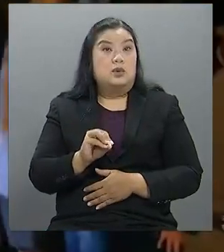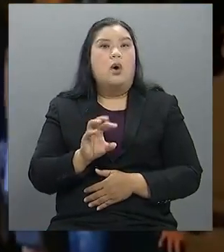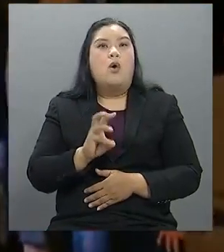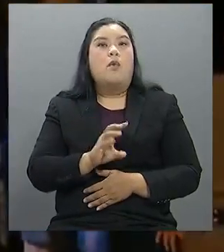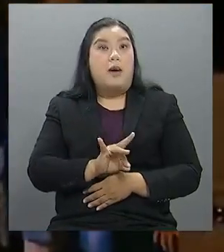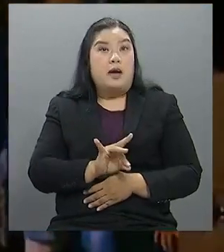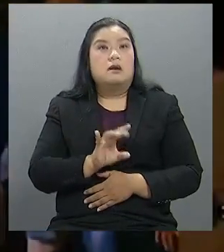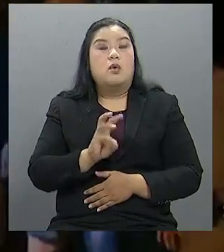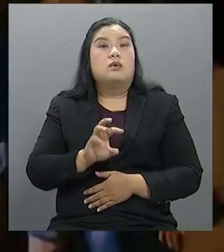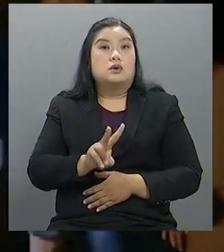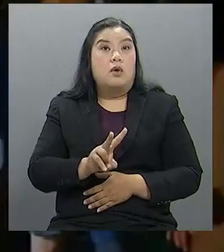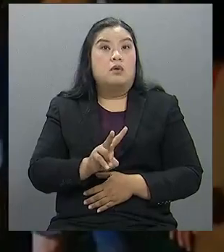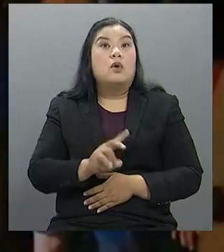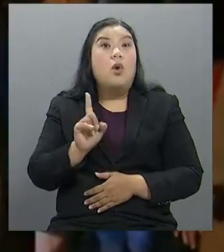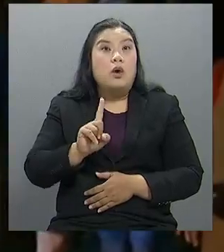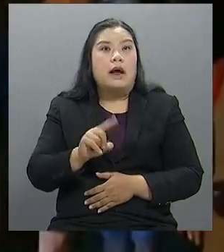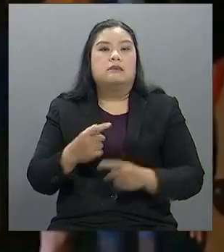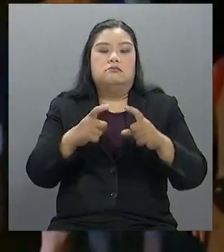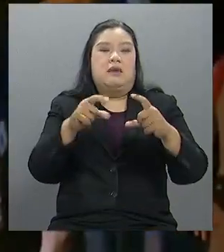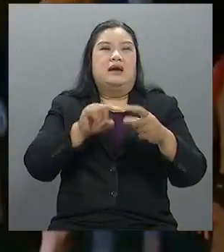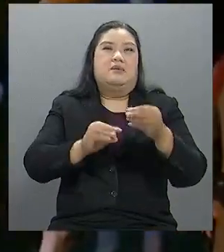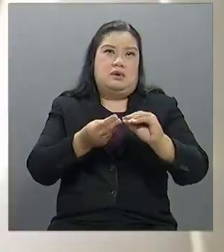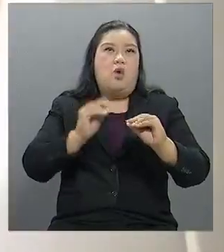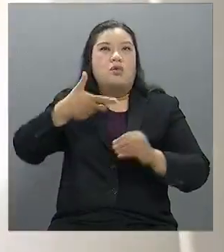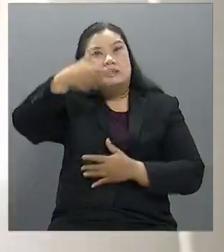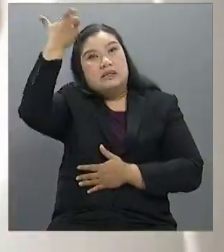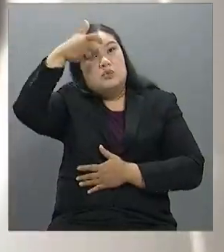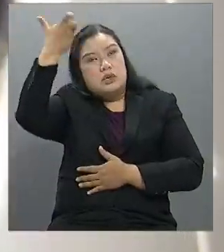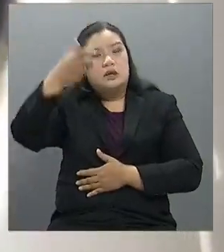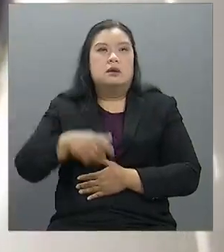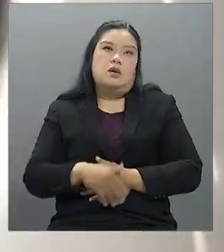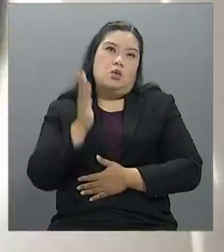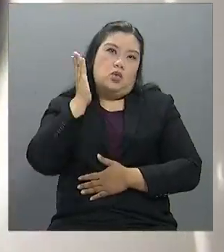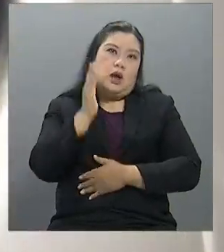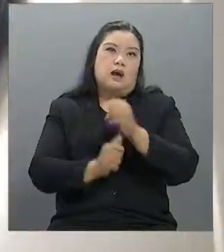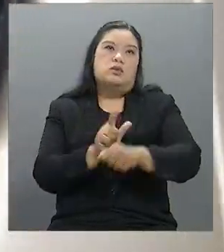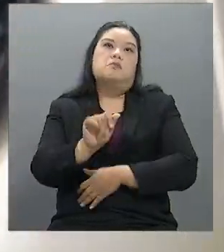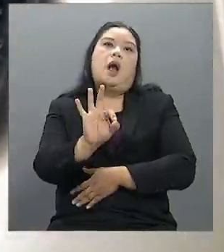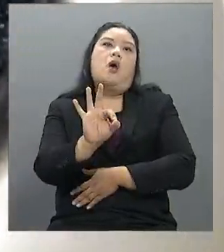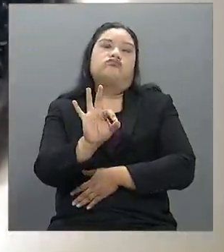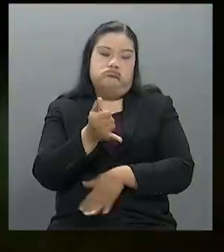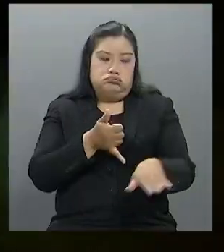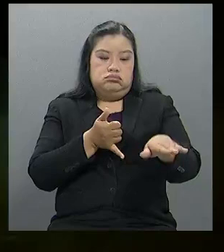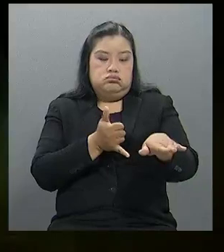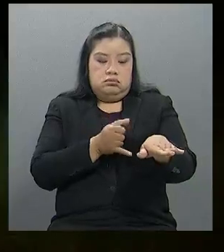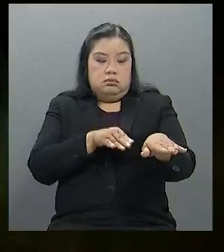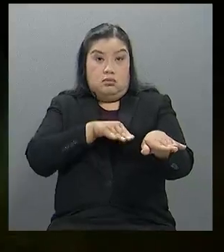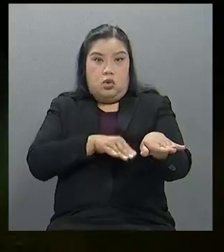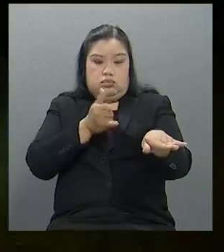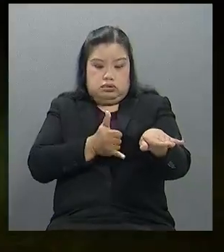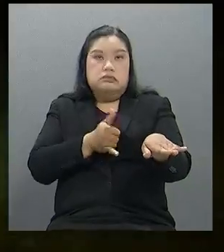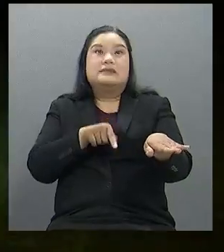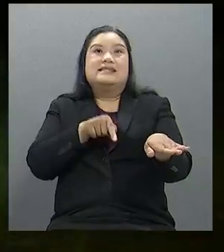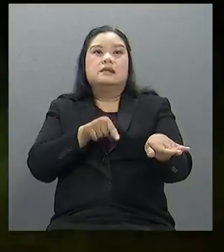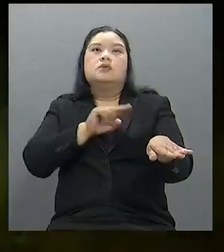806862สิงห์บุรีค่ะก็มีนายนิคมปราบมะเริงอายุ29ปีเป็นคนขับนะคะเขาบอกว่ารถคันนี้ก็ถูกปาด้วยก้อนหินที่กระจกหน้าร